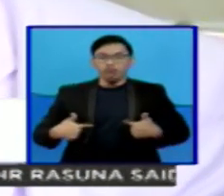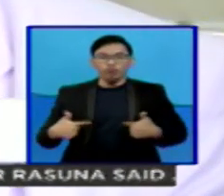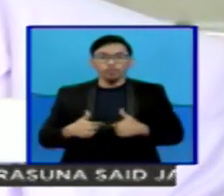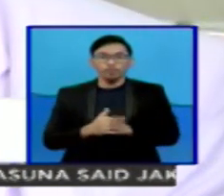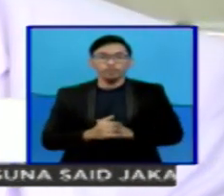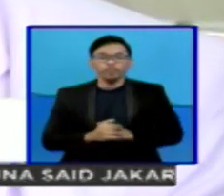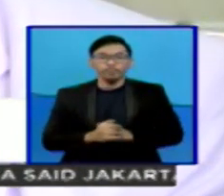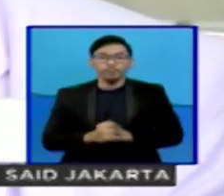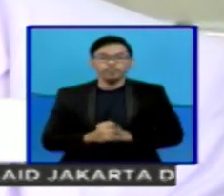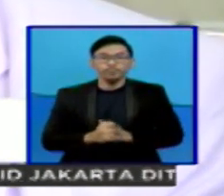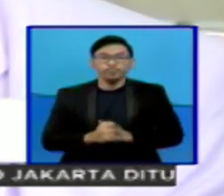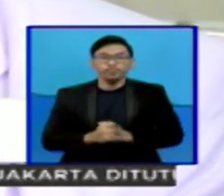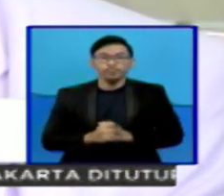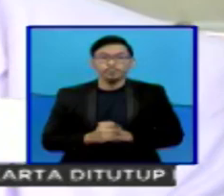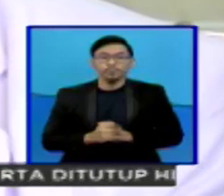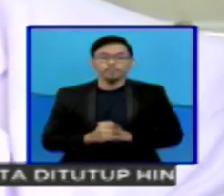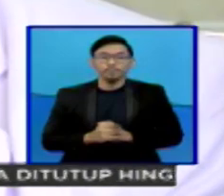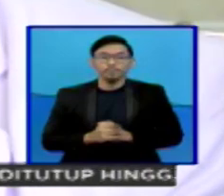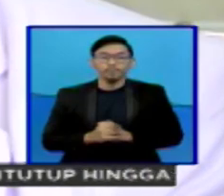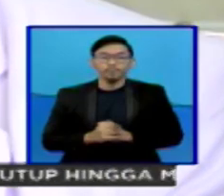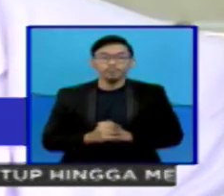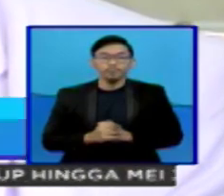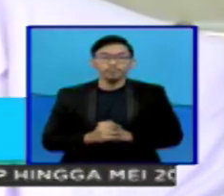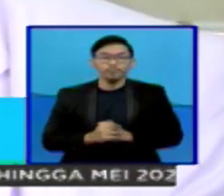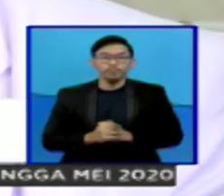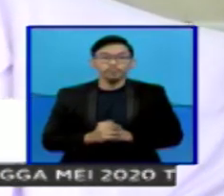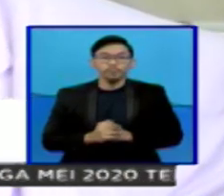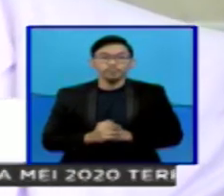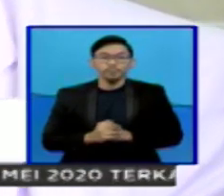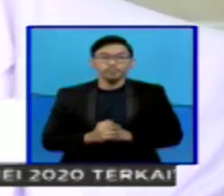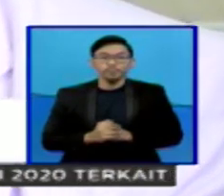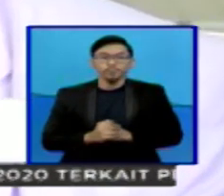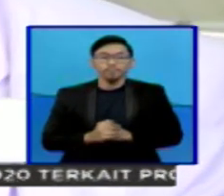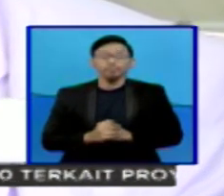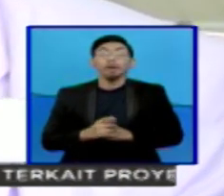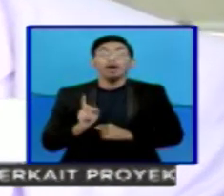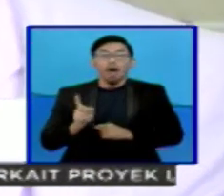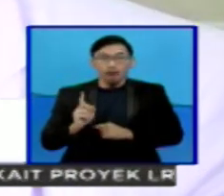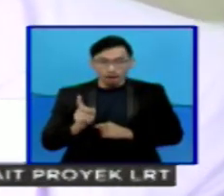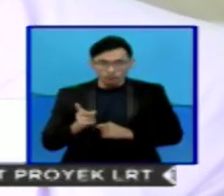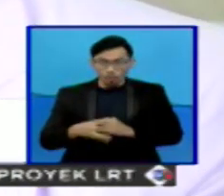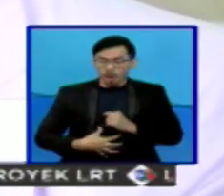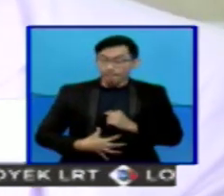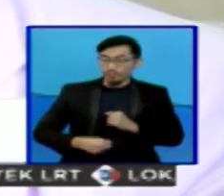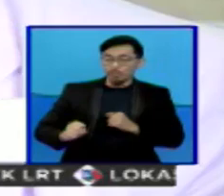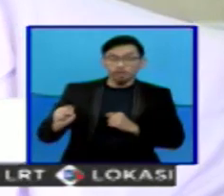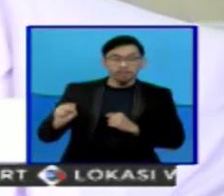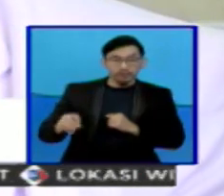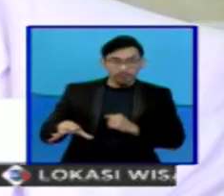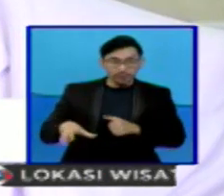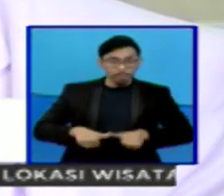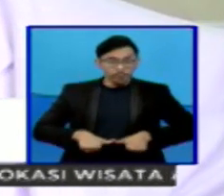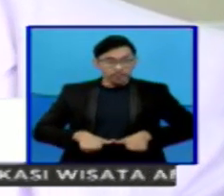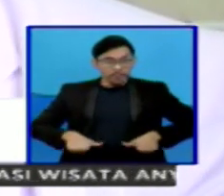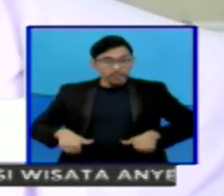Misalnya, kalau yang terjadi kegugurannya atau pengakhiran kehamilannya tidak bersih, berarti kita harus melakukan tindakan pembersihan,